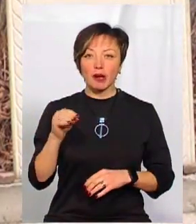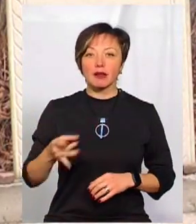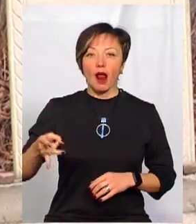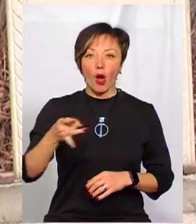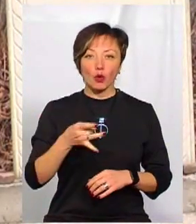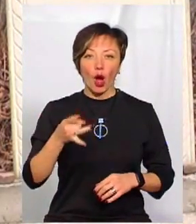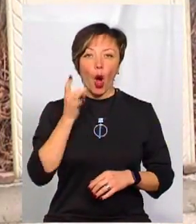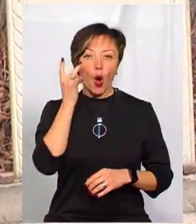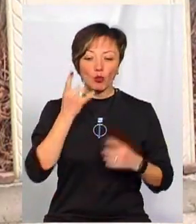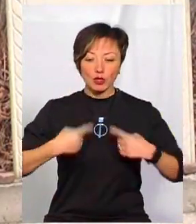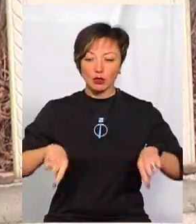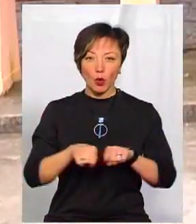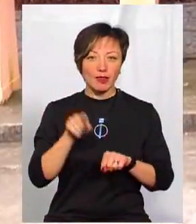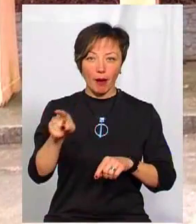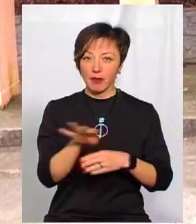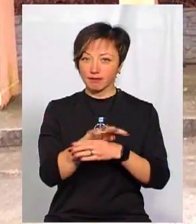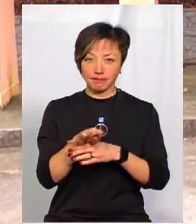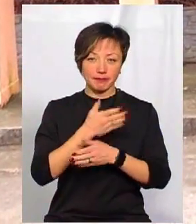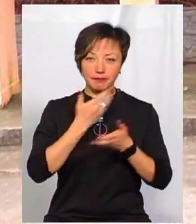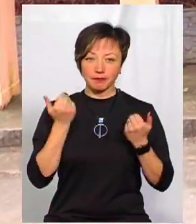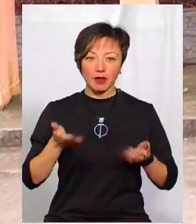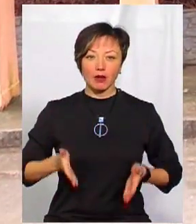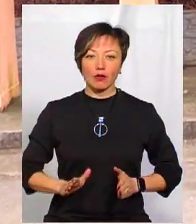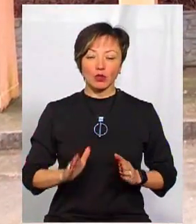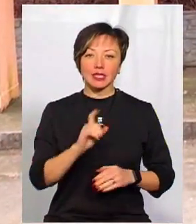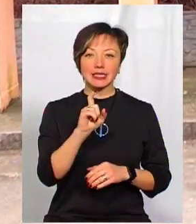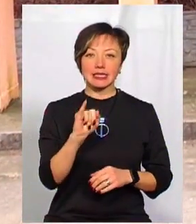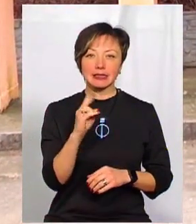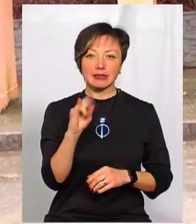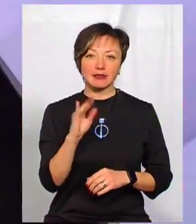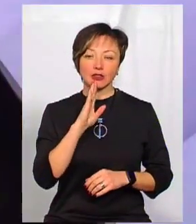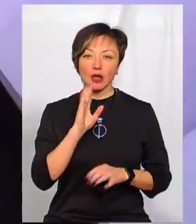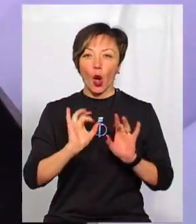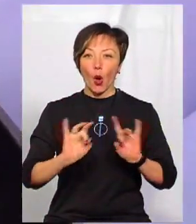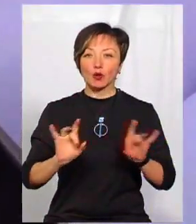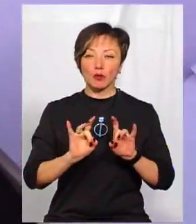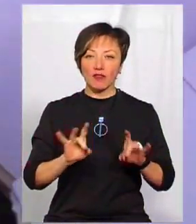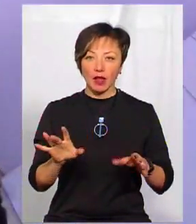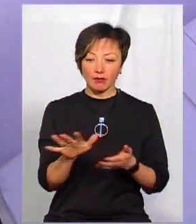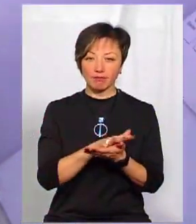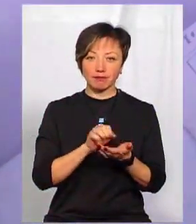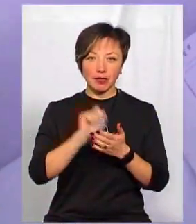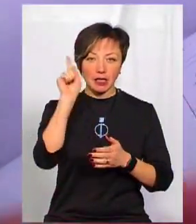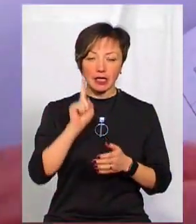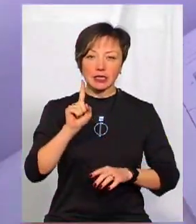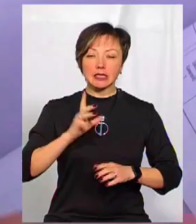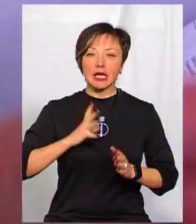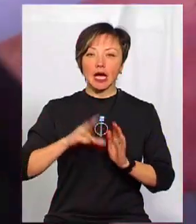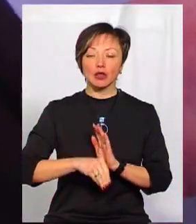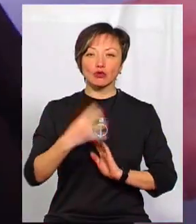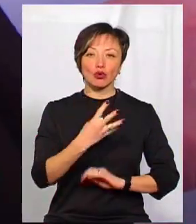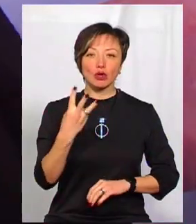румунська зона, що там не розстрілюють. Уродженка Зінькова Сусана Кац розповідає, під час Голокосту в неї загинули 43 родичі.